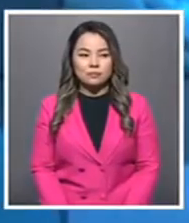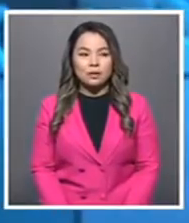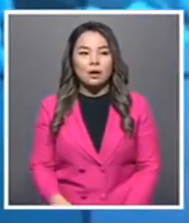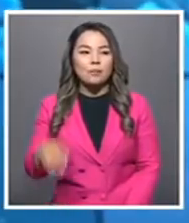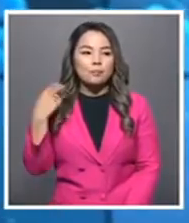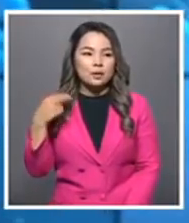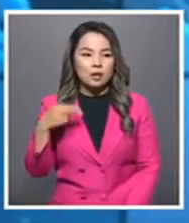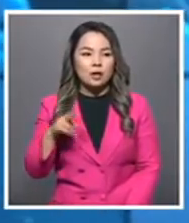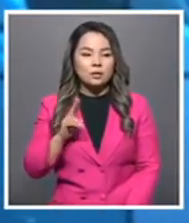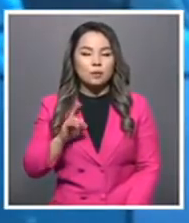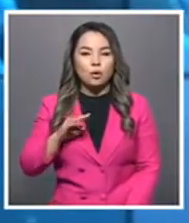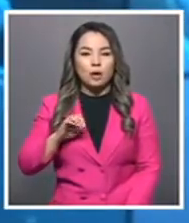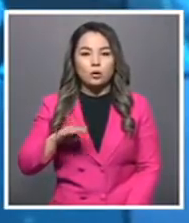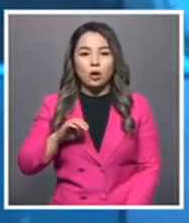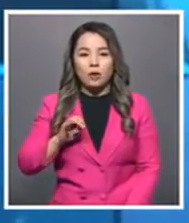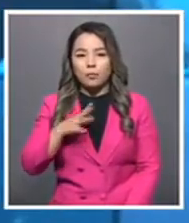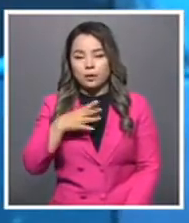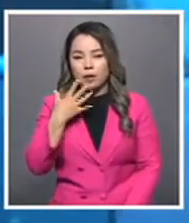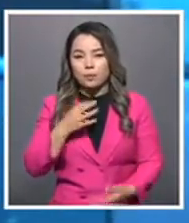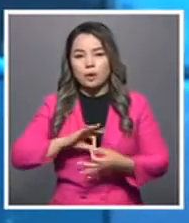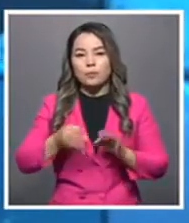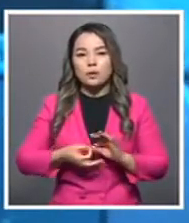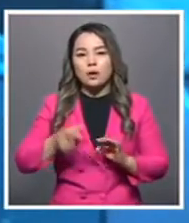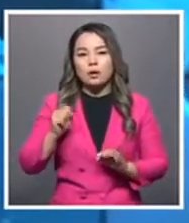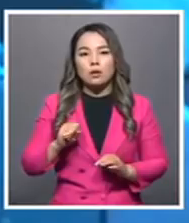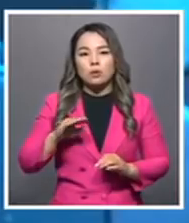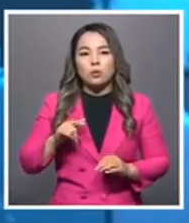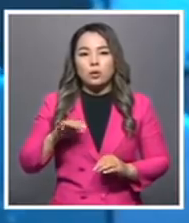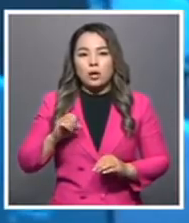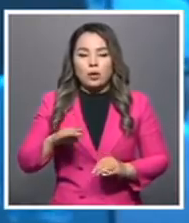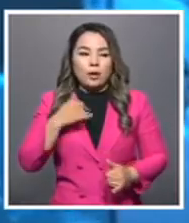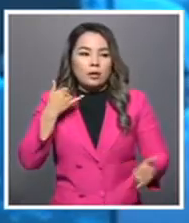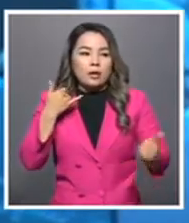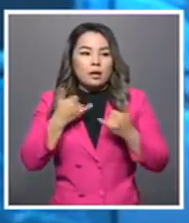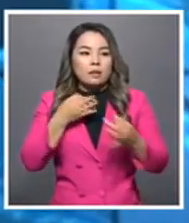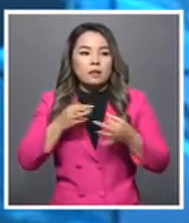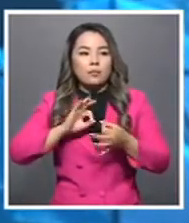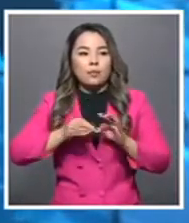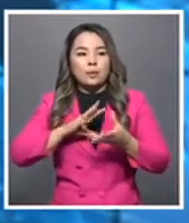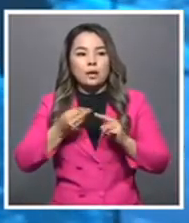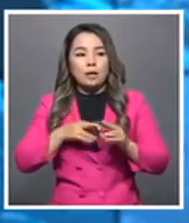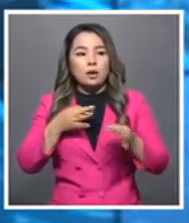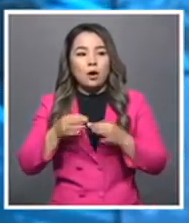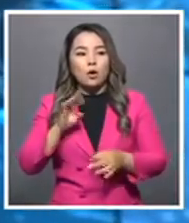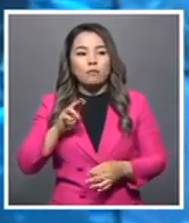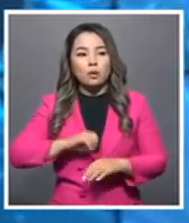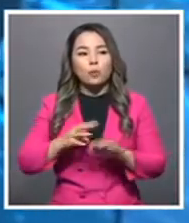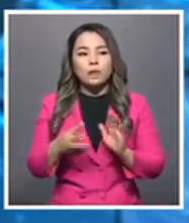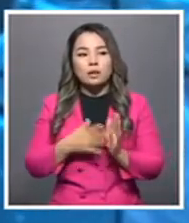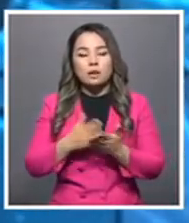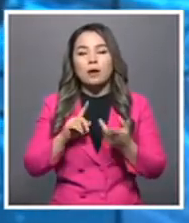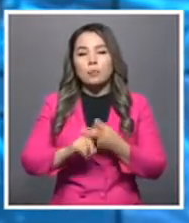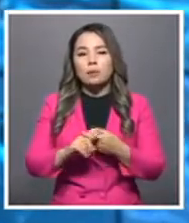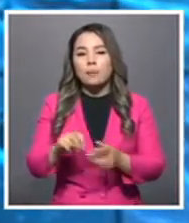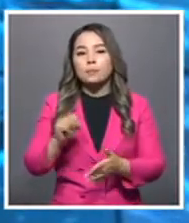Президент Қасым Жомарт Тоқаев Біріккен ұлттар ұйымының бас хатшысы Антонио Гутерришпен телефон арқылы сөйлесті. Әңгімелесу барысында COVID-19 індетін және